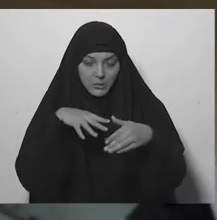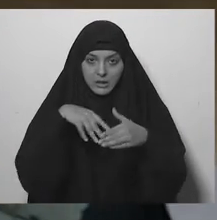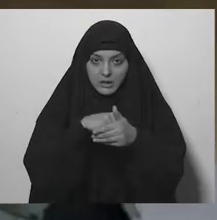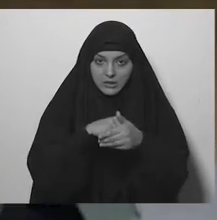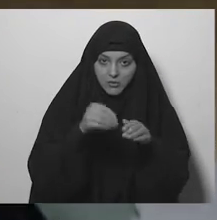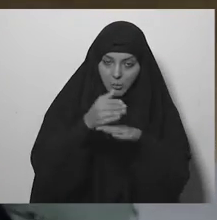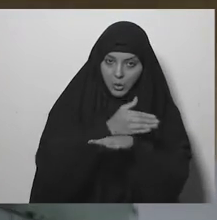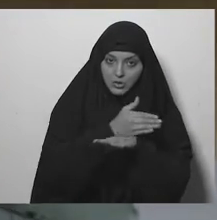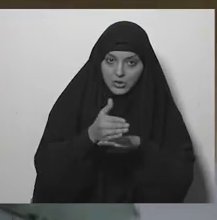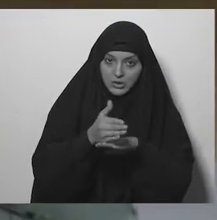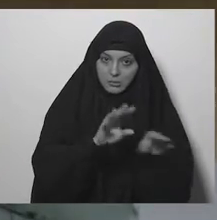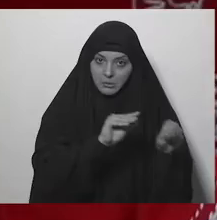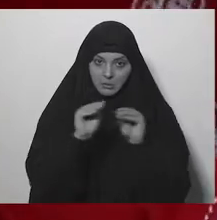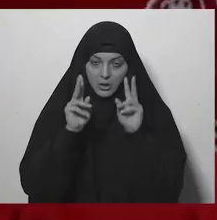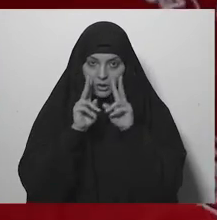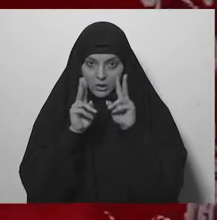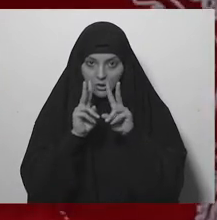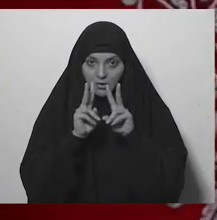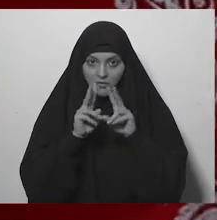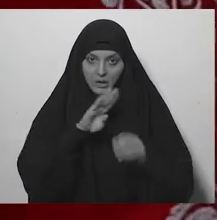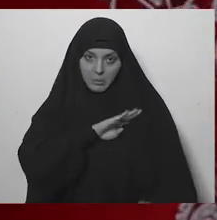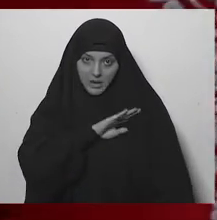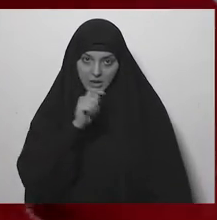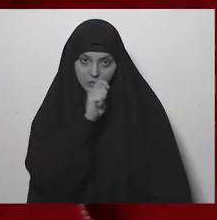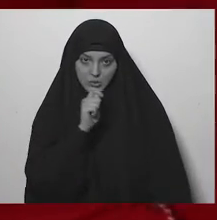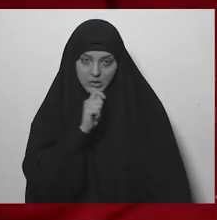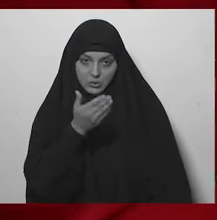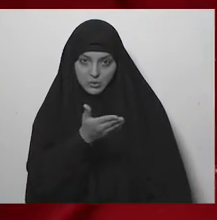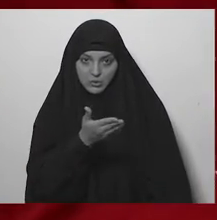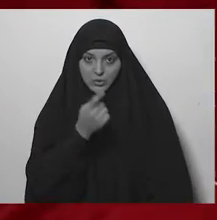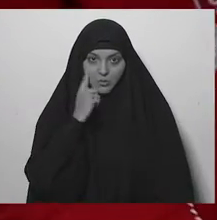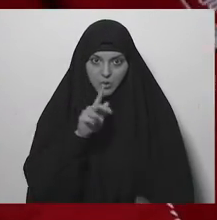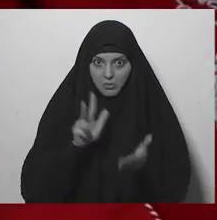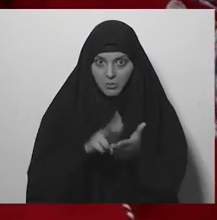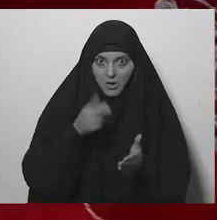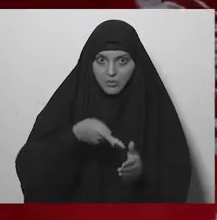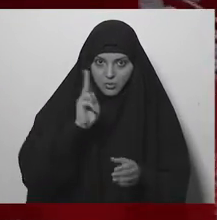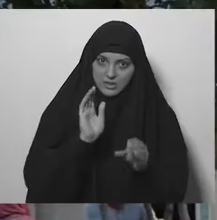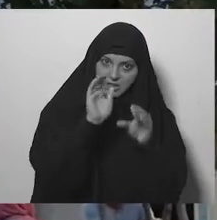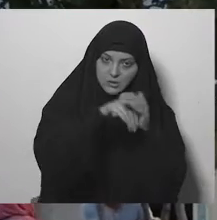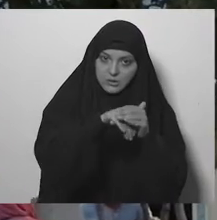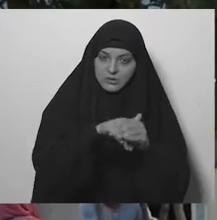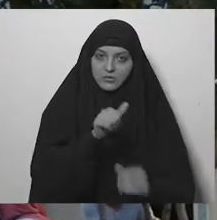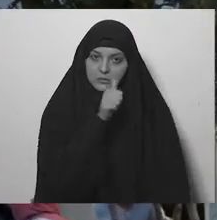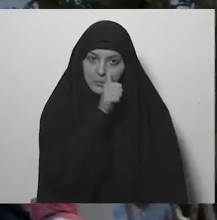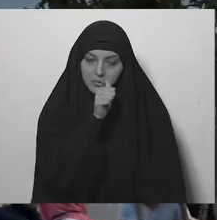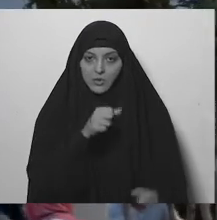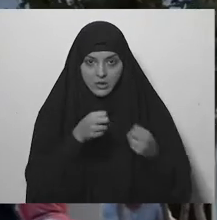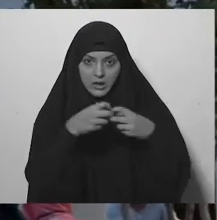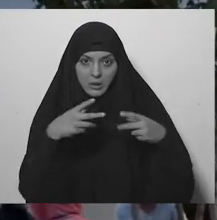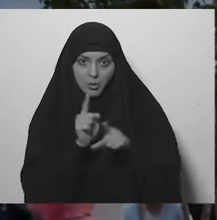participantes au projet mis en oeuvre par part est lourd pour impact beaucoup plus inclusif et également